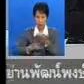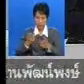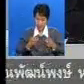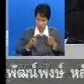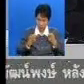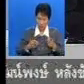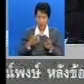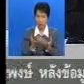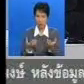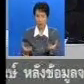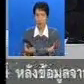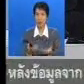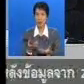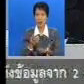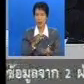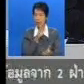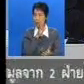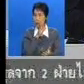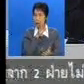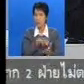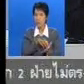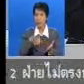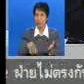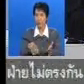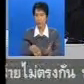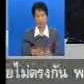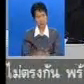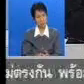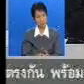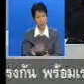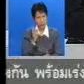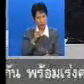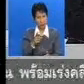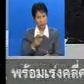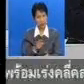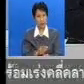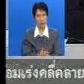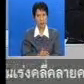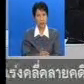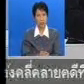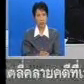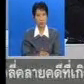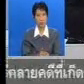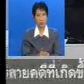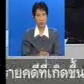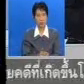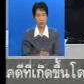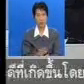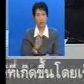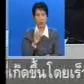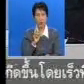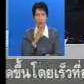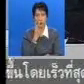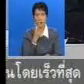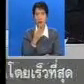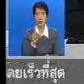ำสินค้าละเมิดลิขสิทธิ์ออกมาจำหน่ายถือเป็นการกระทำที่เกินกว่าเหตุหรือไม่เพราะว่าเรื่องนี้มีการพูดคุยในสังคมวันนี้ค่อนข้างมากนะครับเราจะไปสอบถามจาก